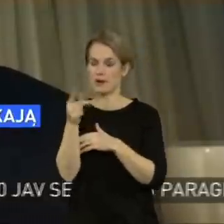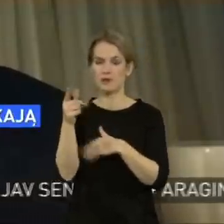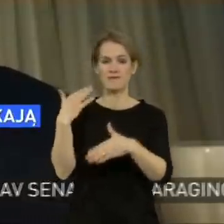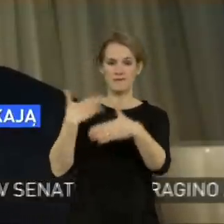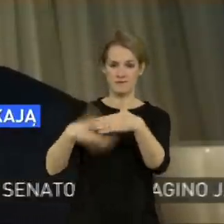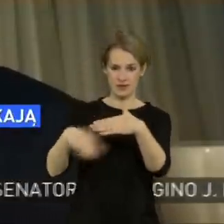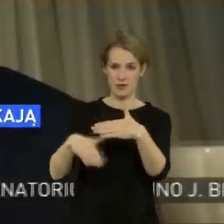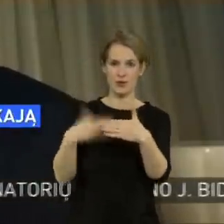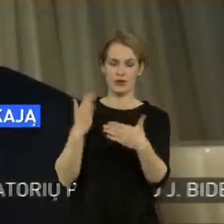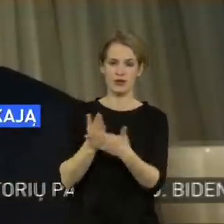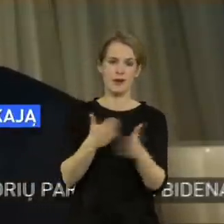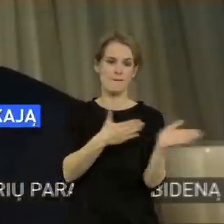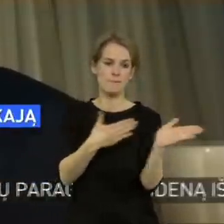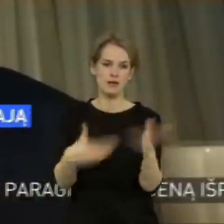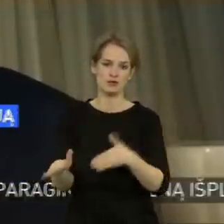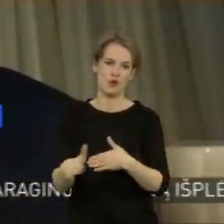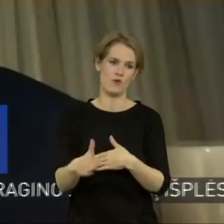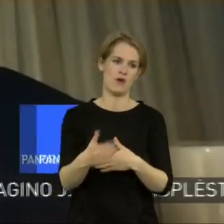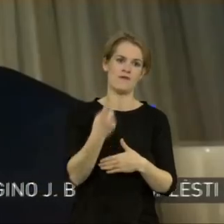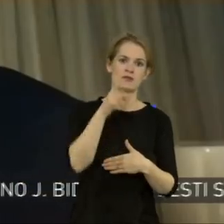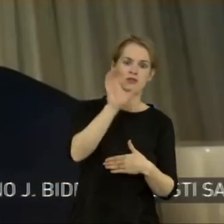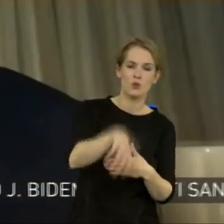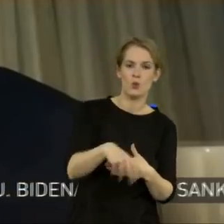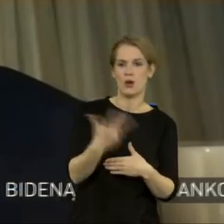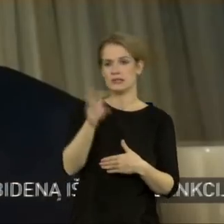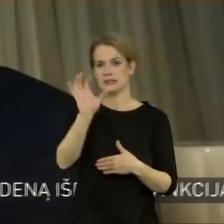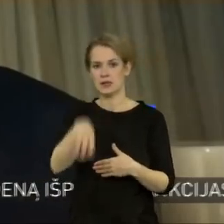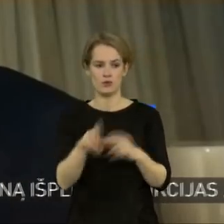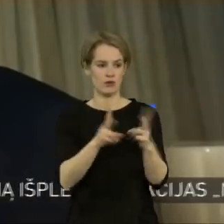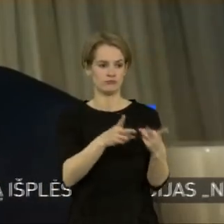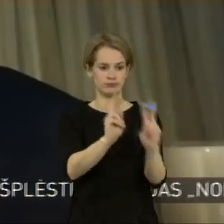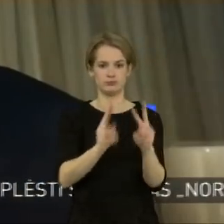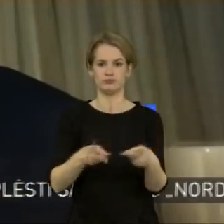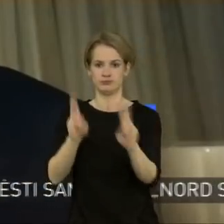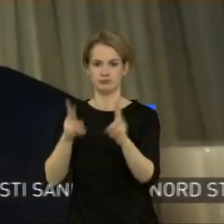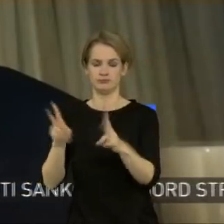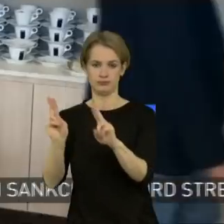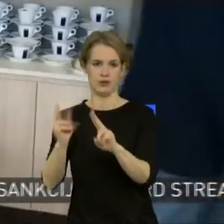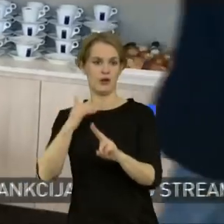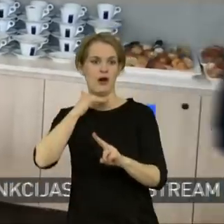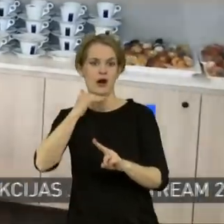5-7 sekundės. Sumontuoti pokalbių kadrai, todėl nežinome bendro konteksto.